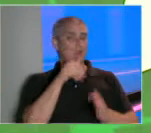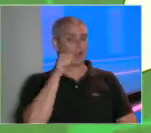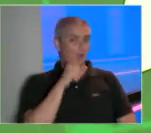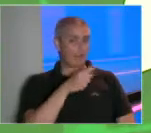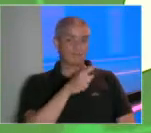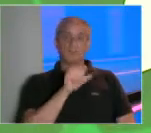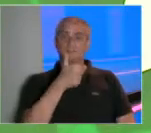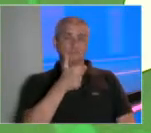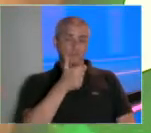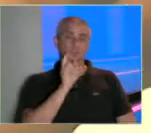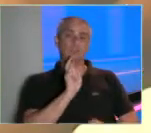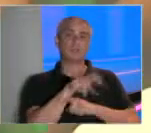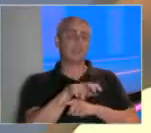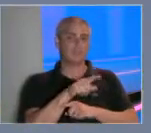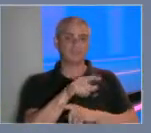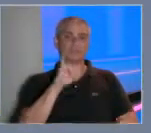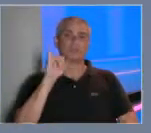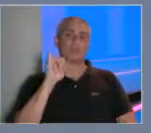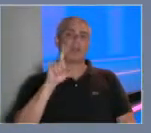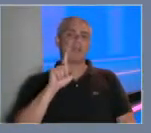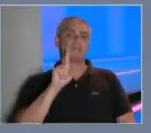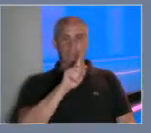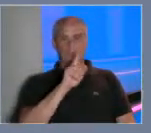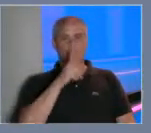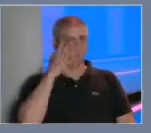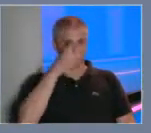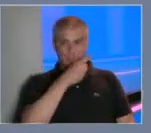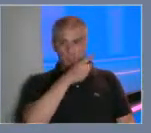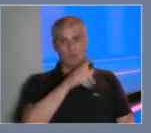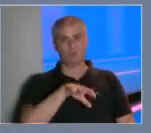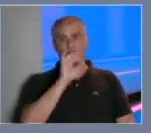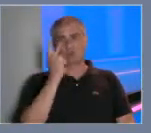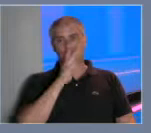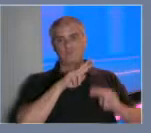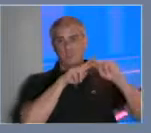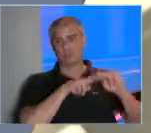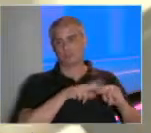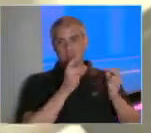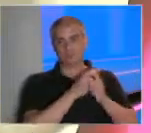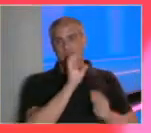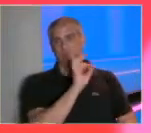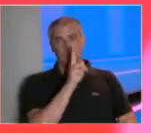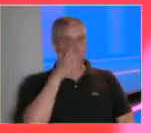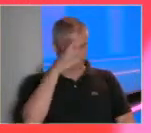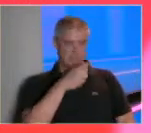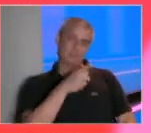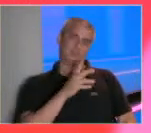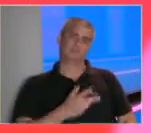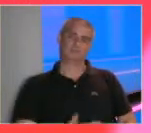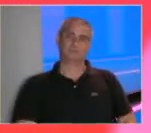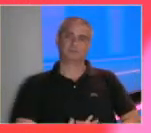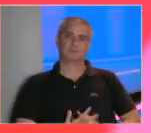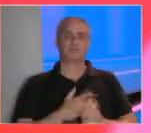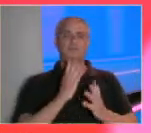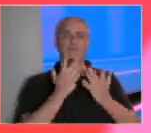לבן, והראשון למעשה שנכנס, יוראי להב הרצנו מיש עתיד, הוא בוחר כמובן להישאר במפלגה שלו, הוא הולך ליש עתיד,